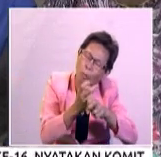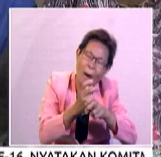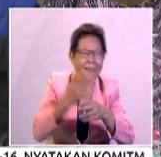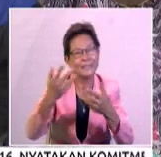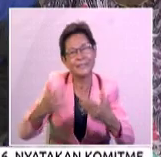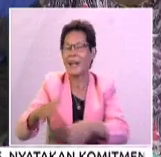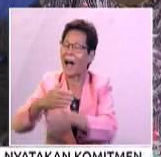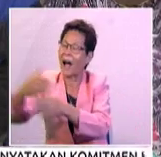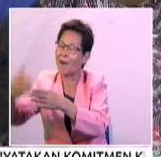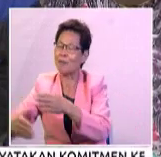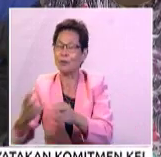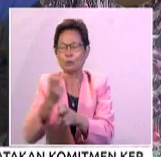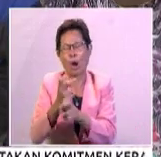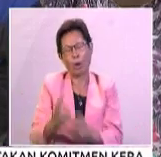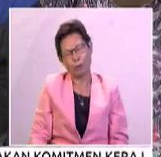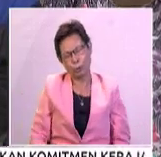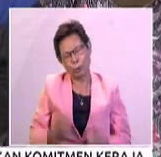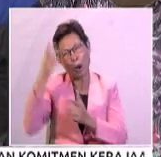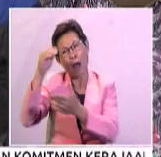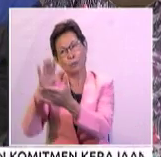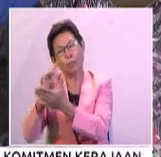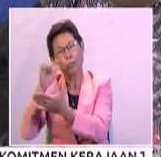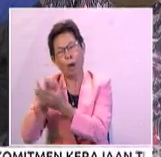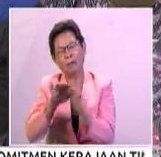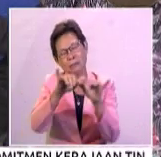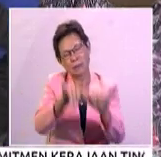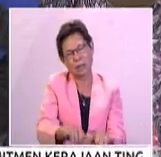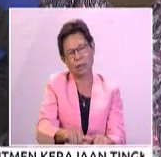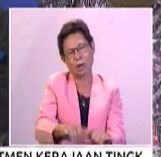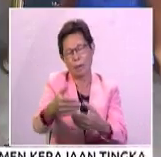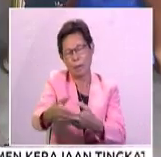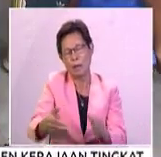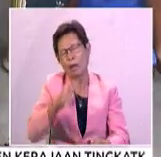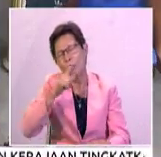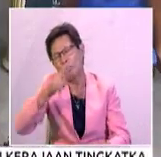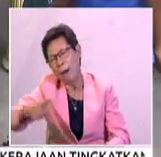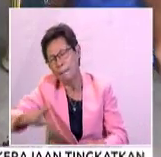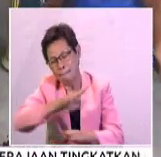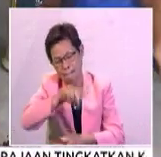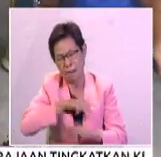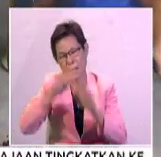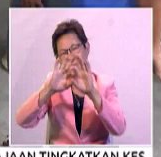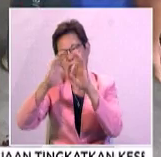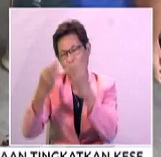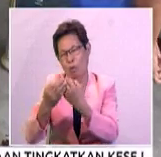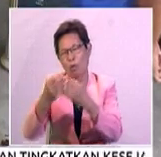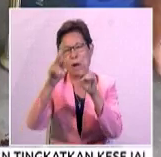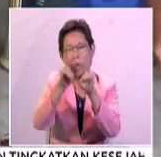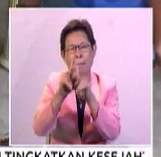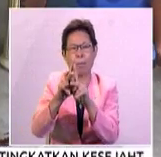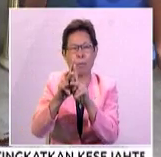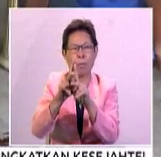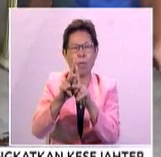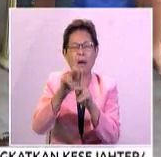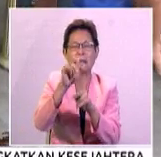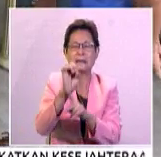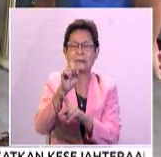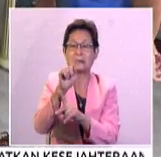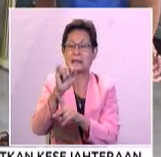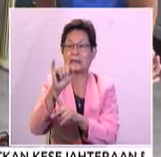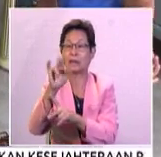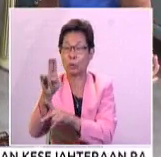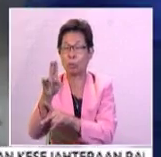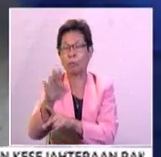berakhir. Kesusahan hidup pasangan itu yang menumpang sebuah bilik usang milik keluarga di Kampung Buloh Hilir Setiu